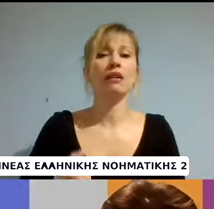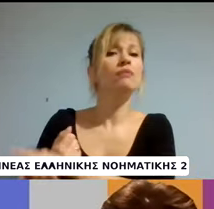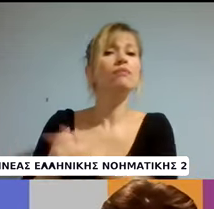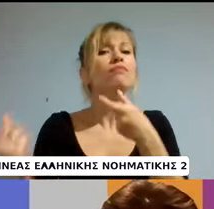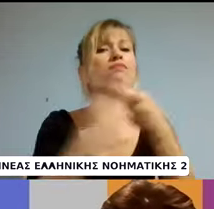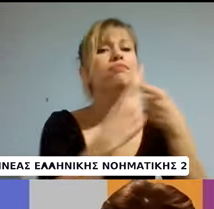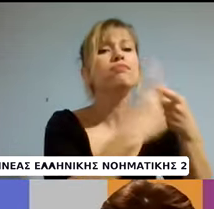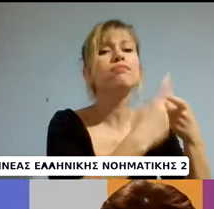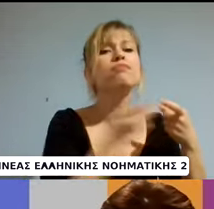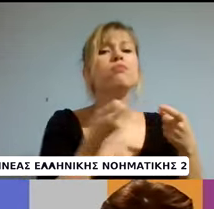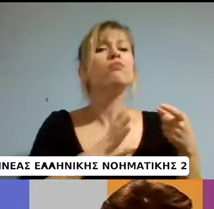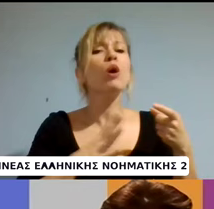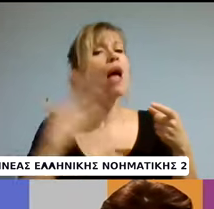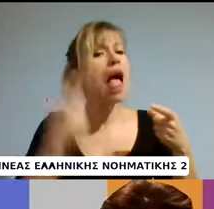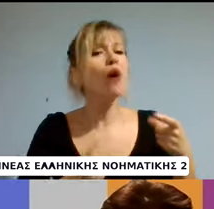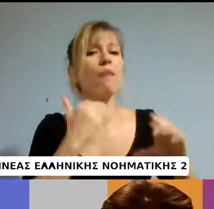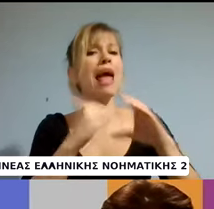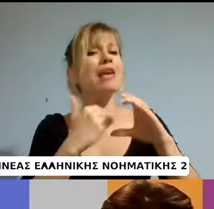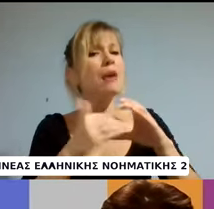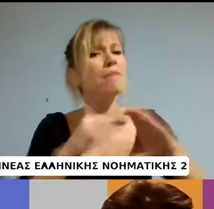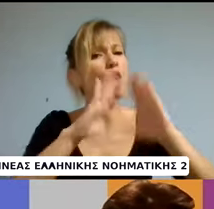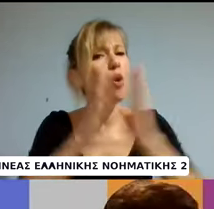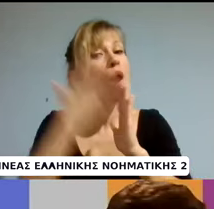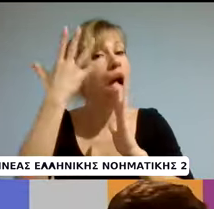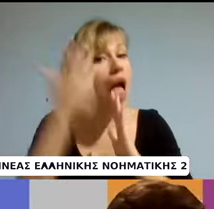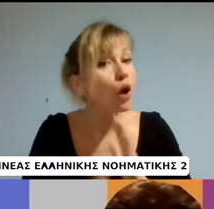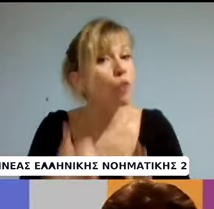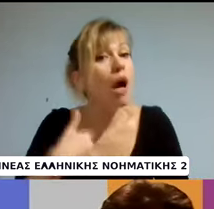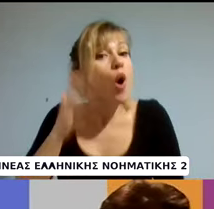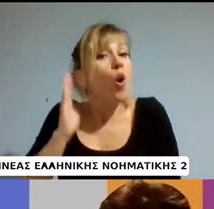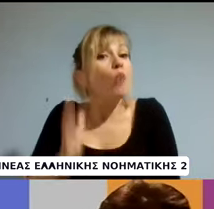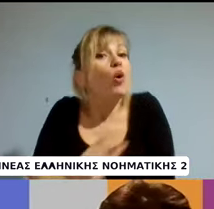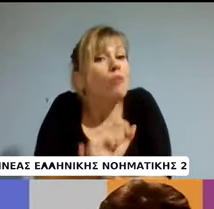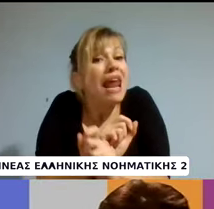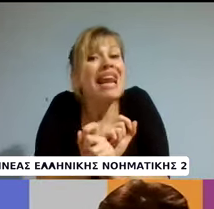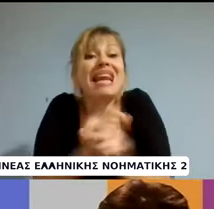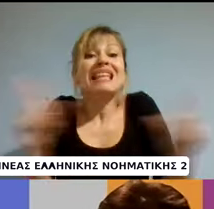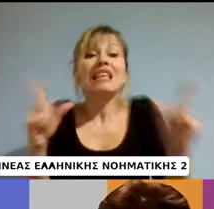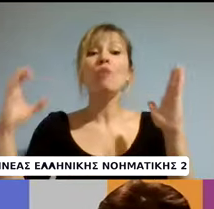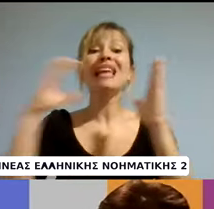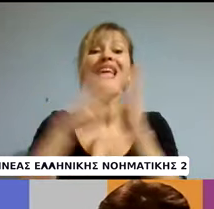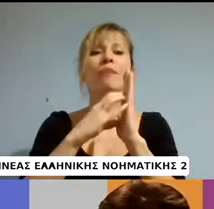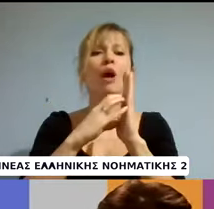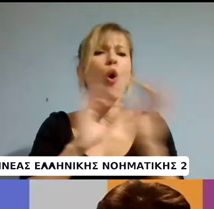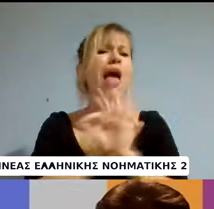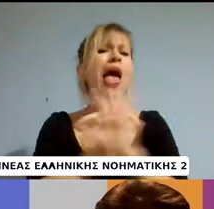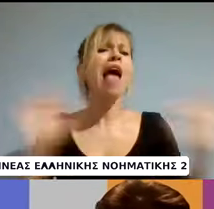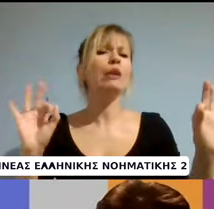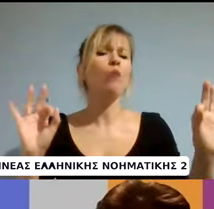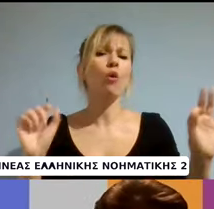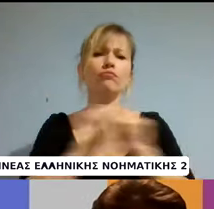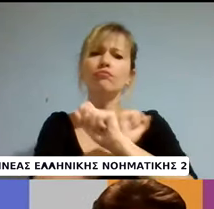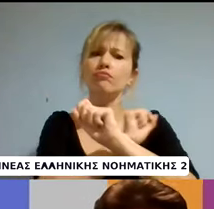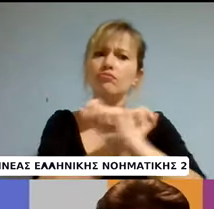να στείλουμε και ένα κείμενο δειγματικό καθαρά, χωρίς να έχετε εσείς την υποχρέωση να το χρησιμοποιήσετε. Ένα κείμενο με το